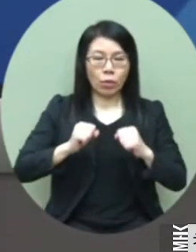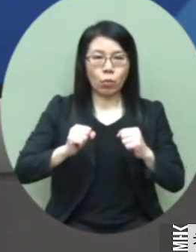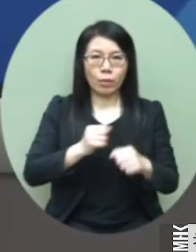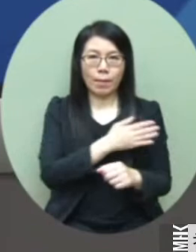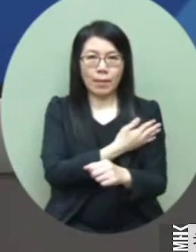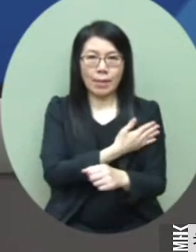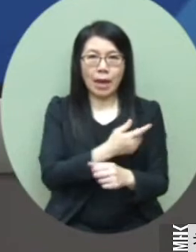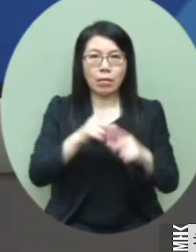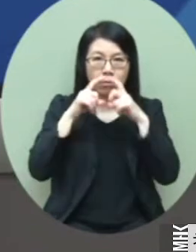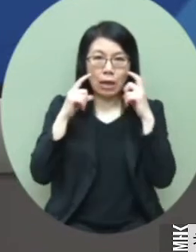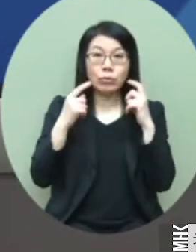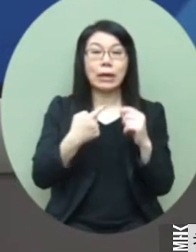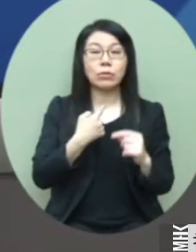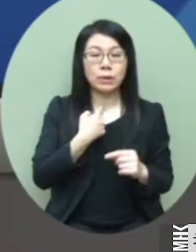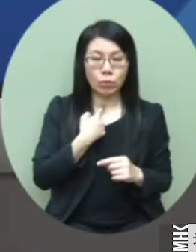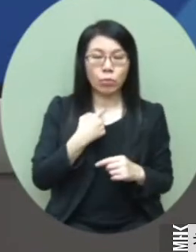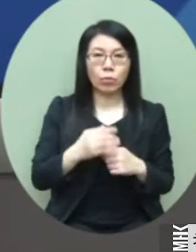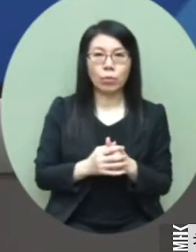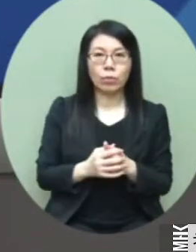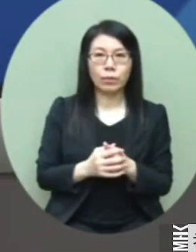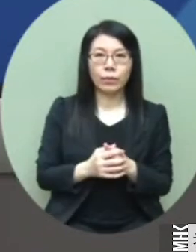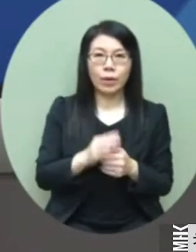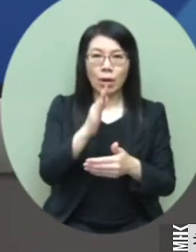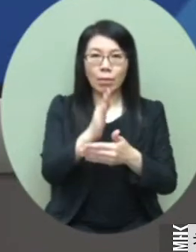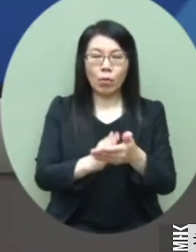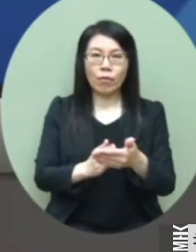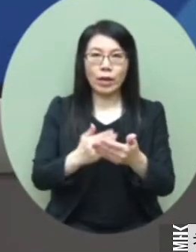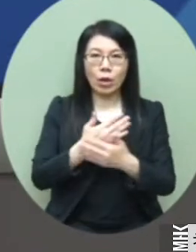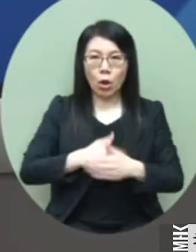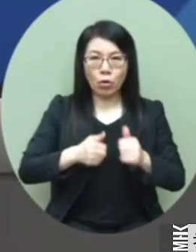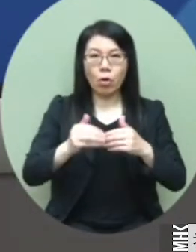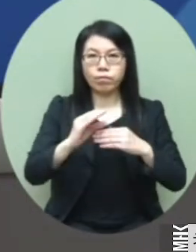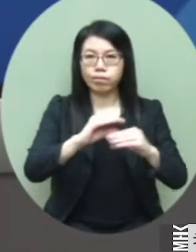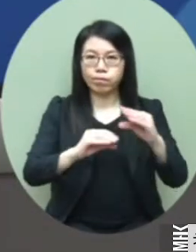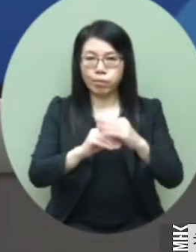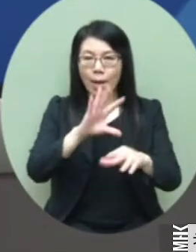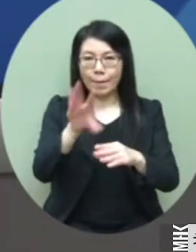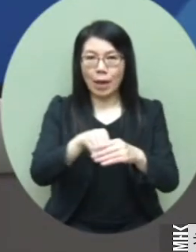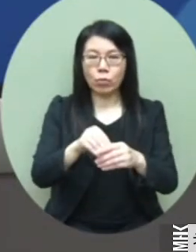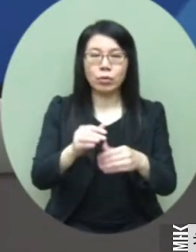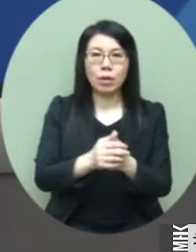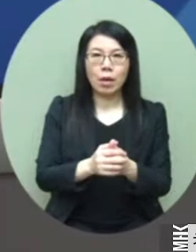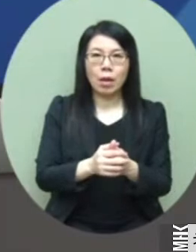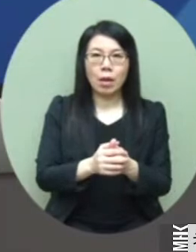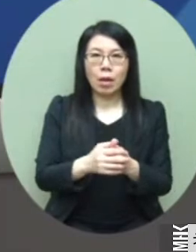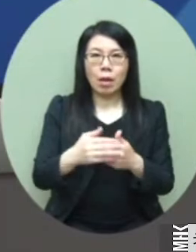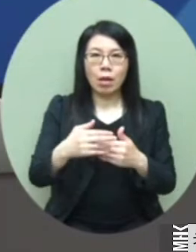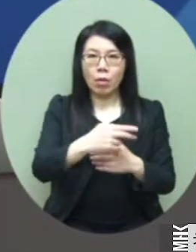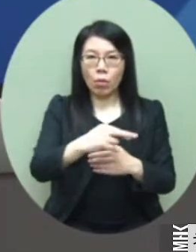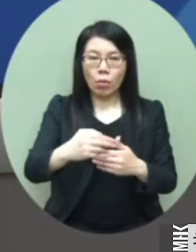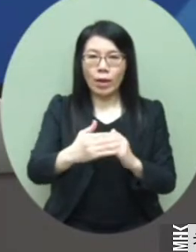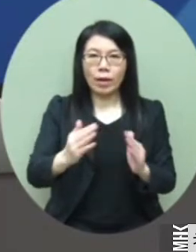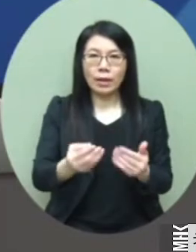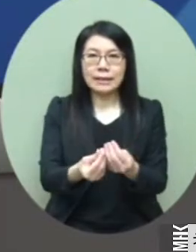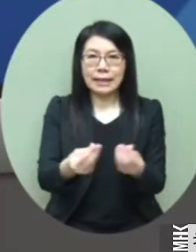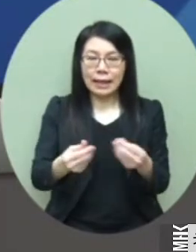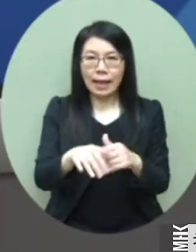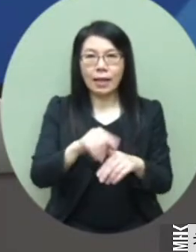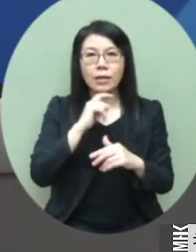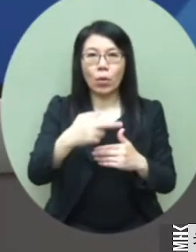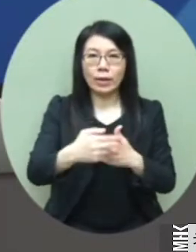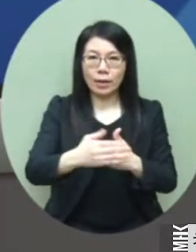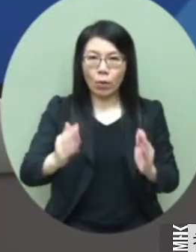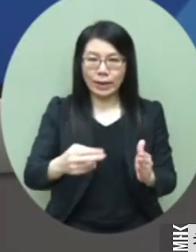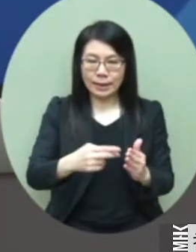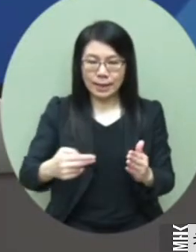咧係需要佩戴口罩嘅。部分嘅康樂設施包括公眾泳灘、公眾游泳池、